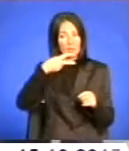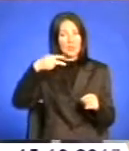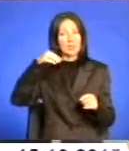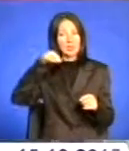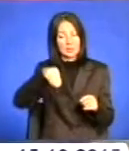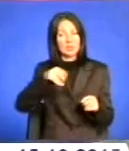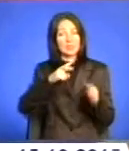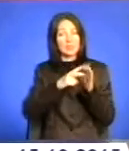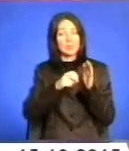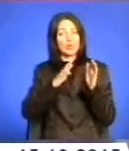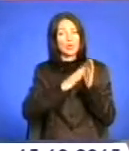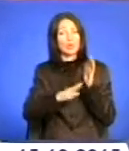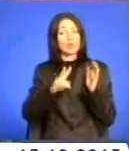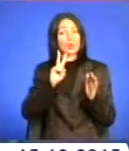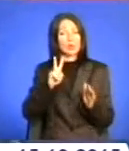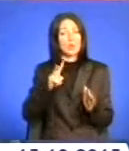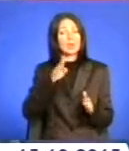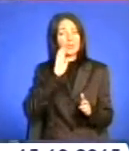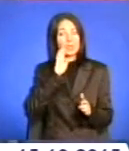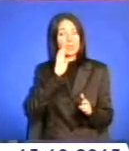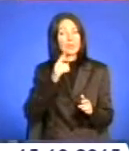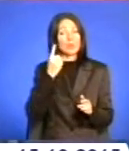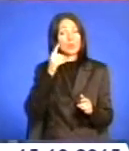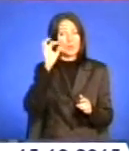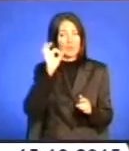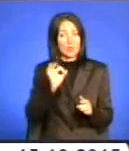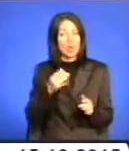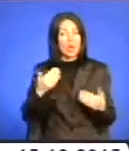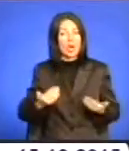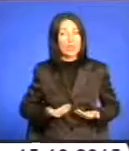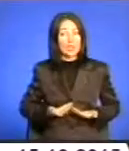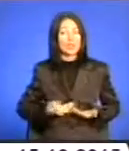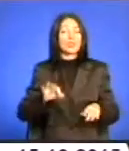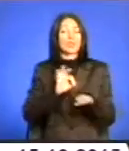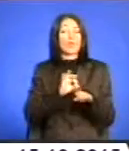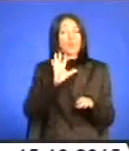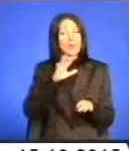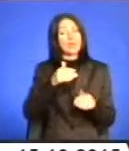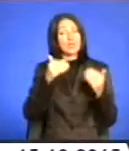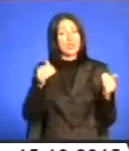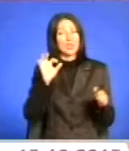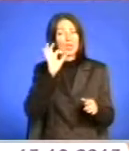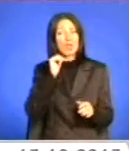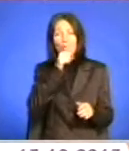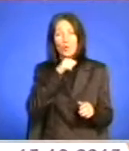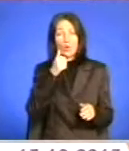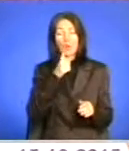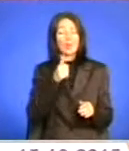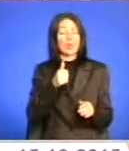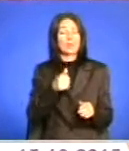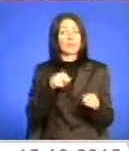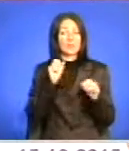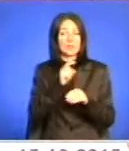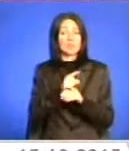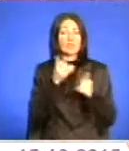2792 пацієнти. З них понад 61% живуть з недугою 5 і більше років. Тому завдання нинішньої акції